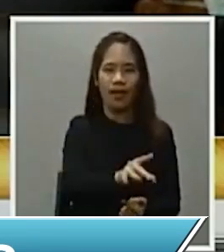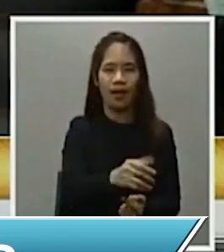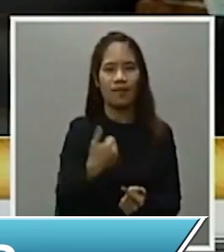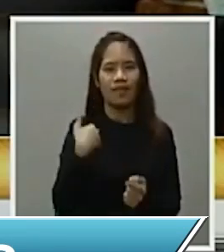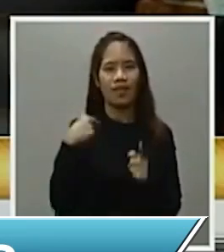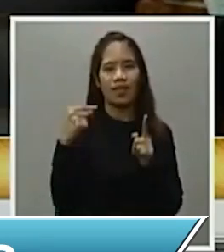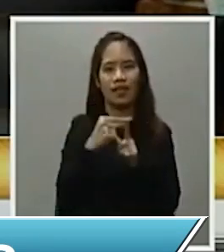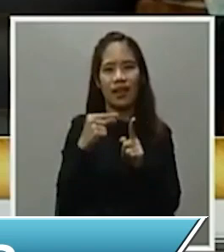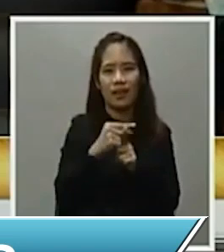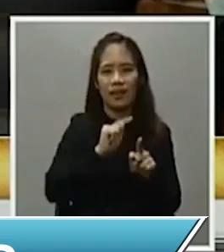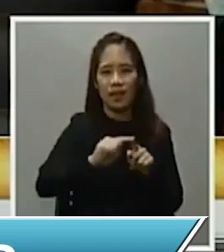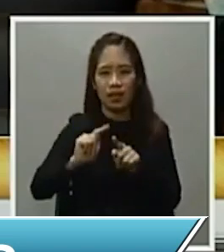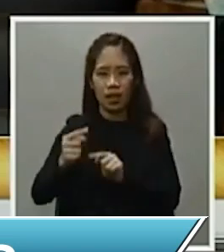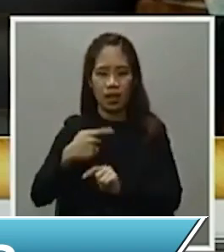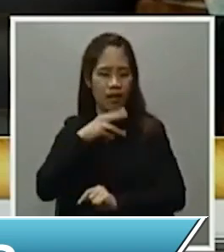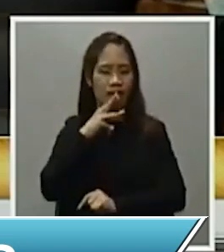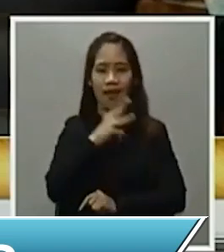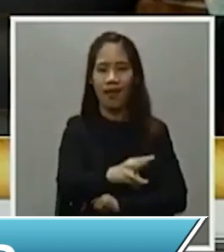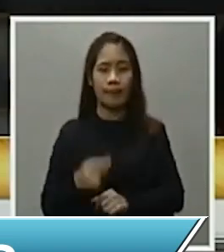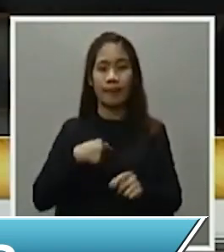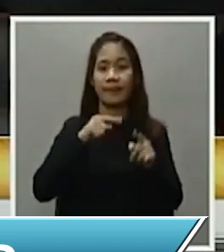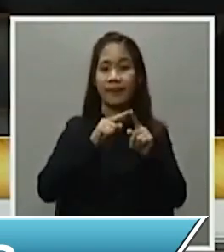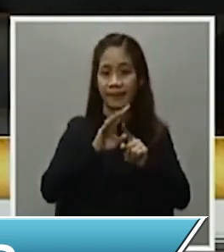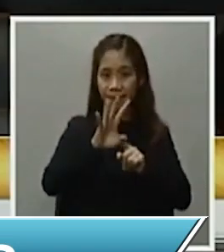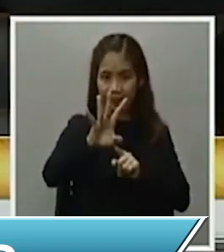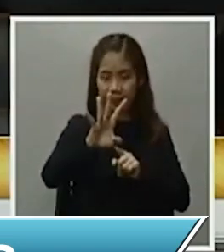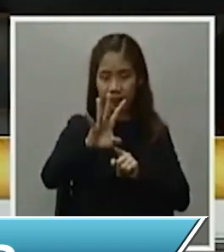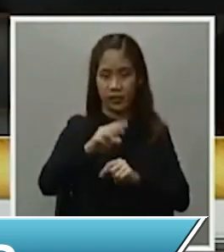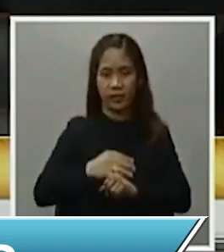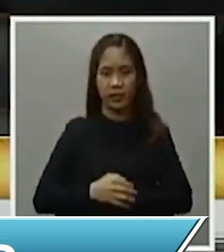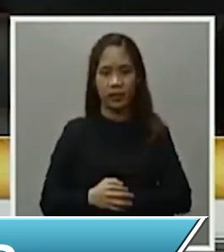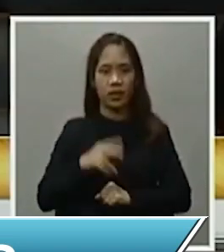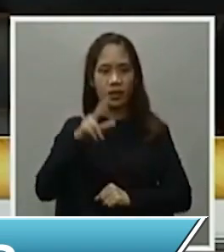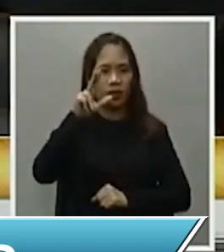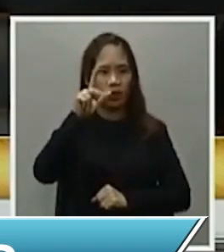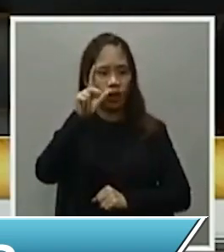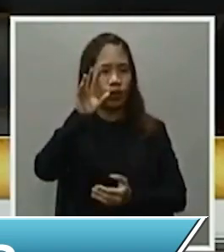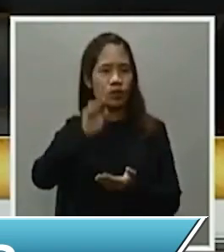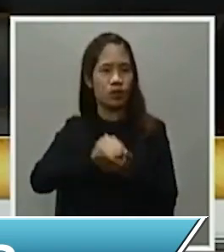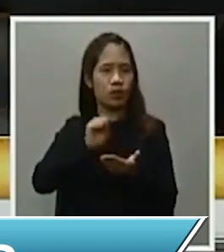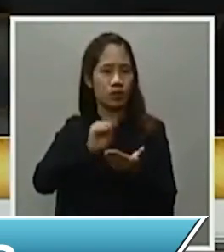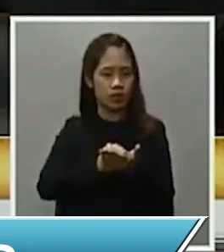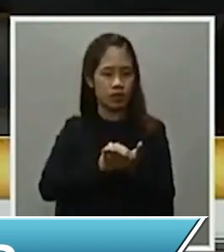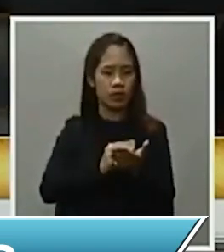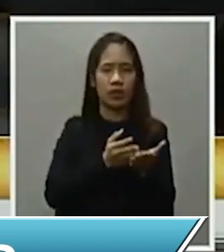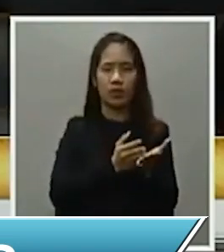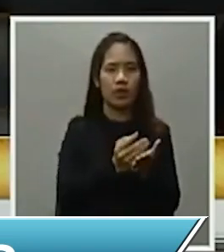ำเกลียดชังด่าทอประชาชนเลือกเอาข้อมูลเพียงด้านเดียวท่อน